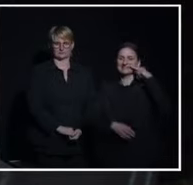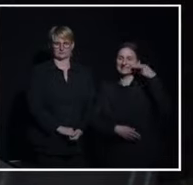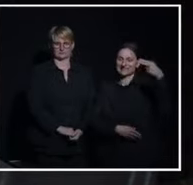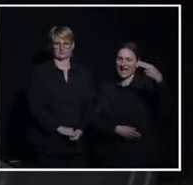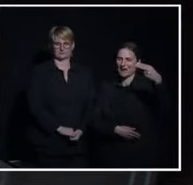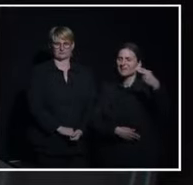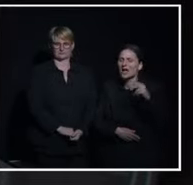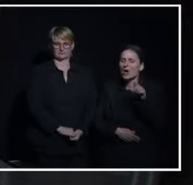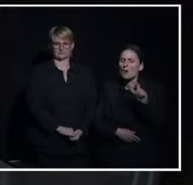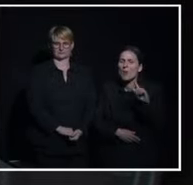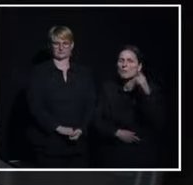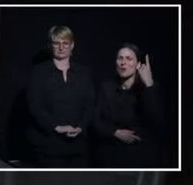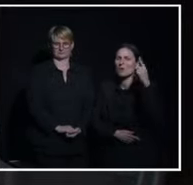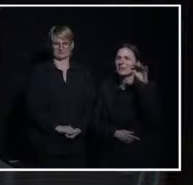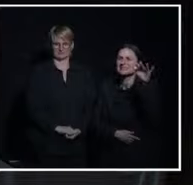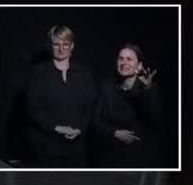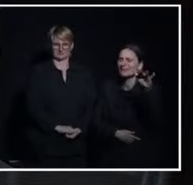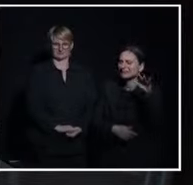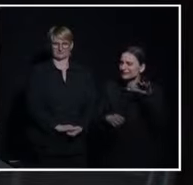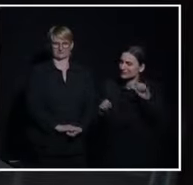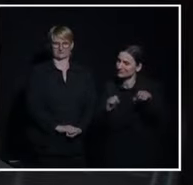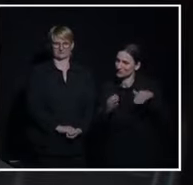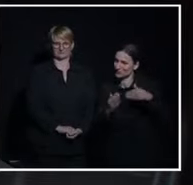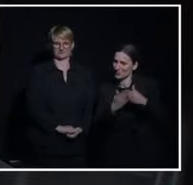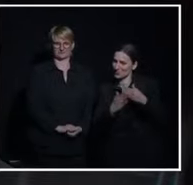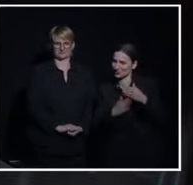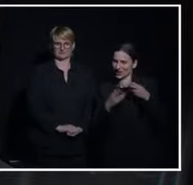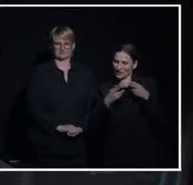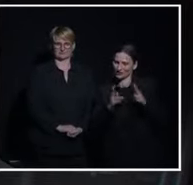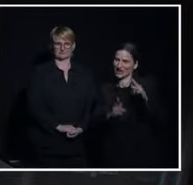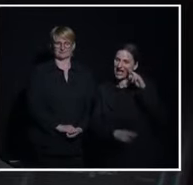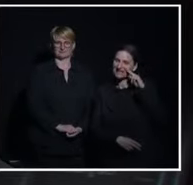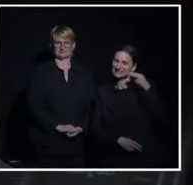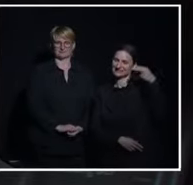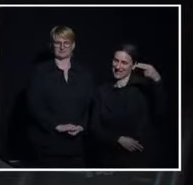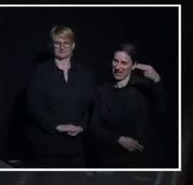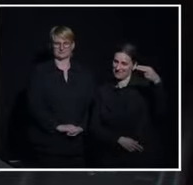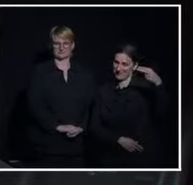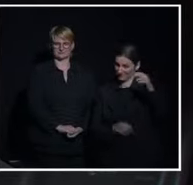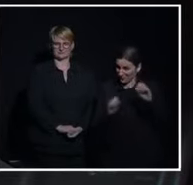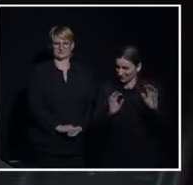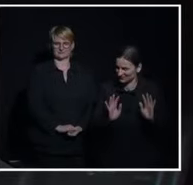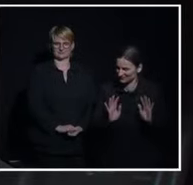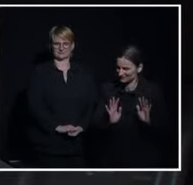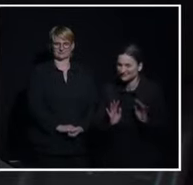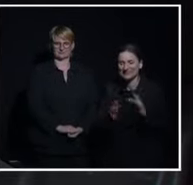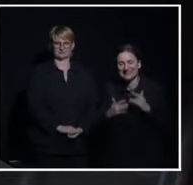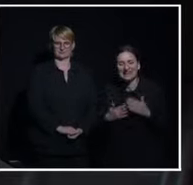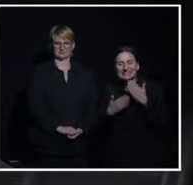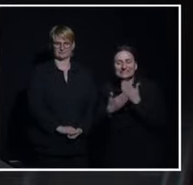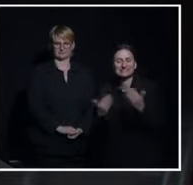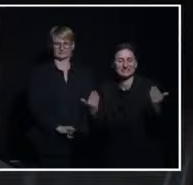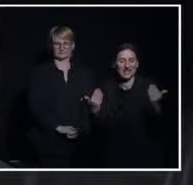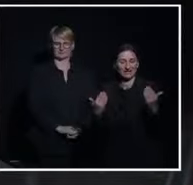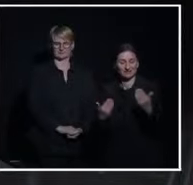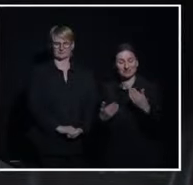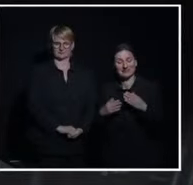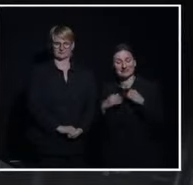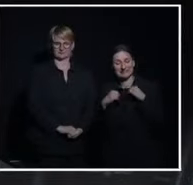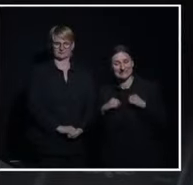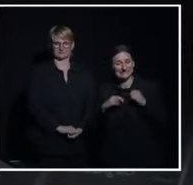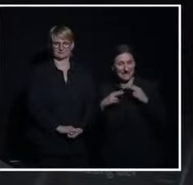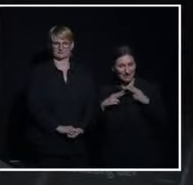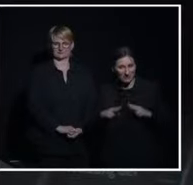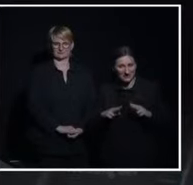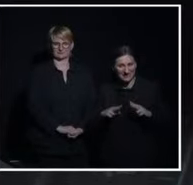gebe es jetzt einfach mal so weiter. Vielleicht ergibt sich mal eine Möglichkeit. Ich bedanke mich ganz, ganz herzlich bei Ihnen. Meine Damen und Herren, wir haben leider nicht